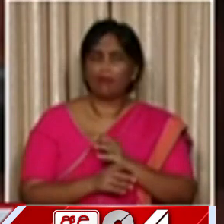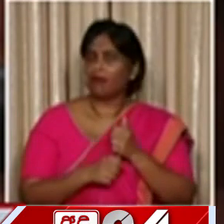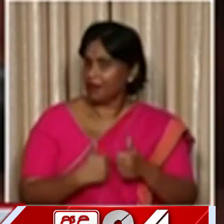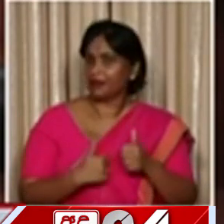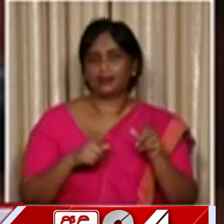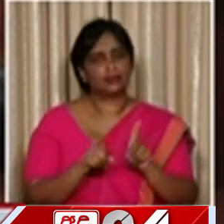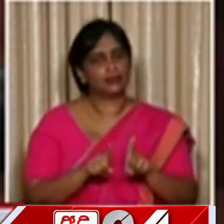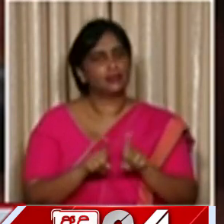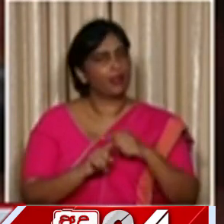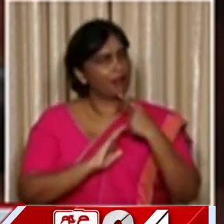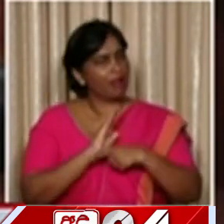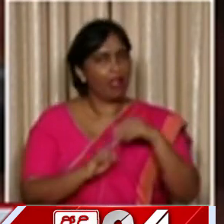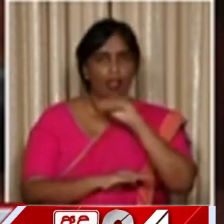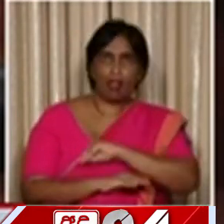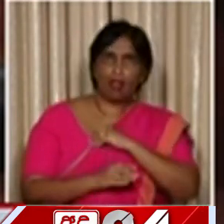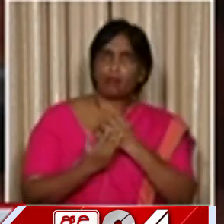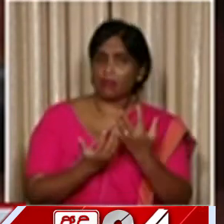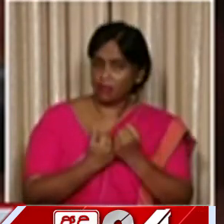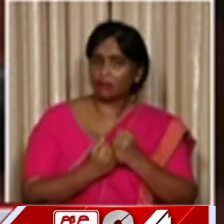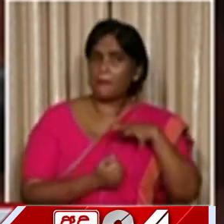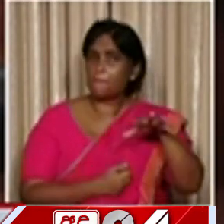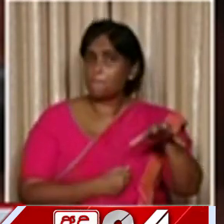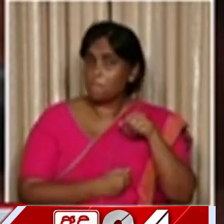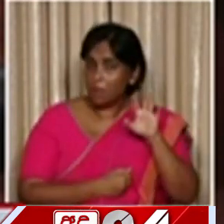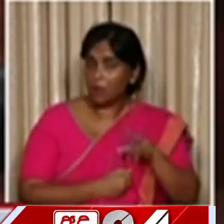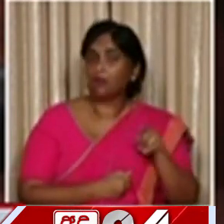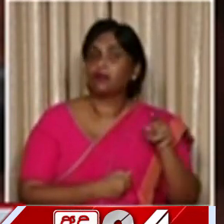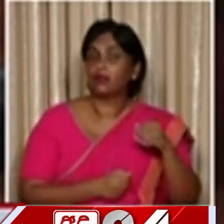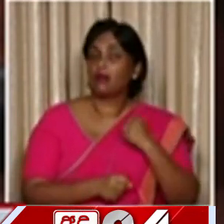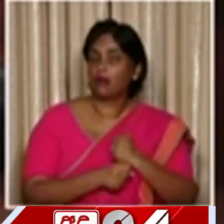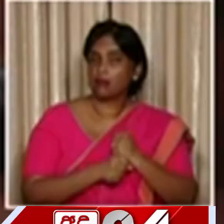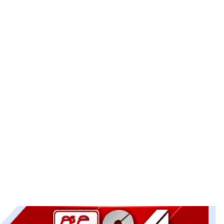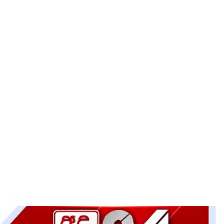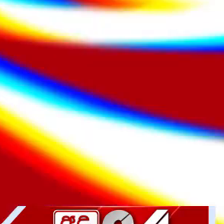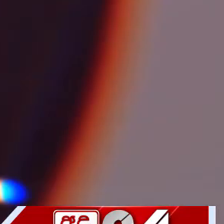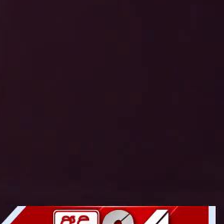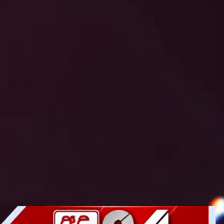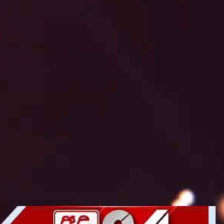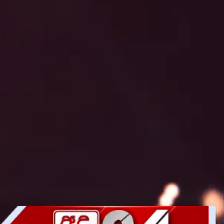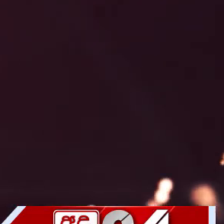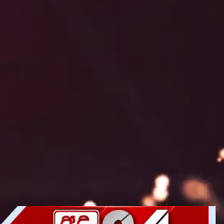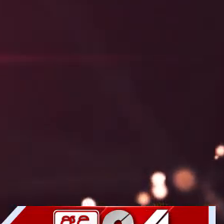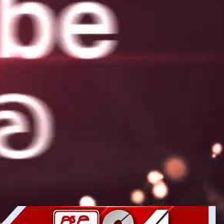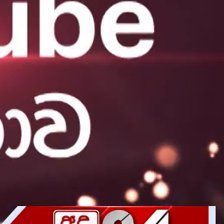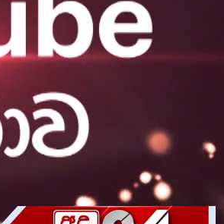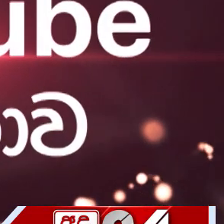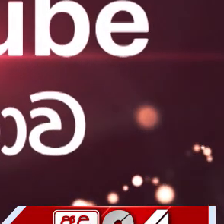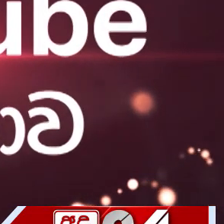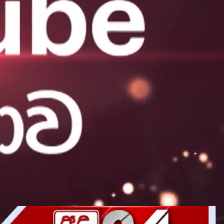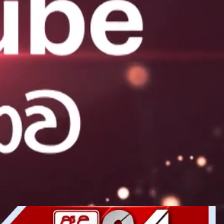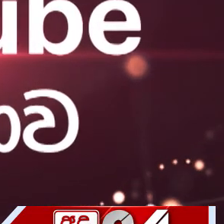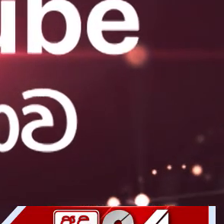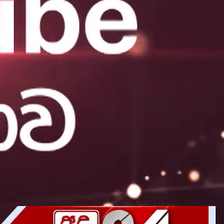ලෙස රටට ප්‍රතිලාභ ලබා ගැනීම සඳහා උපයෝග කර ගැනීම තමයි ආණ්ඩුවක වගකීම බවට පත් වෙන්නේ අද දෙරණ